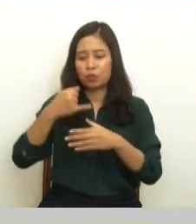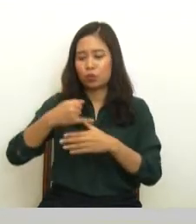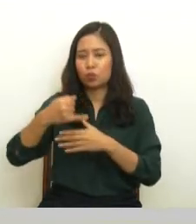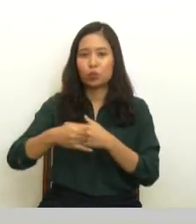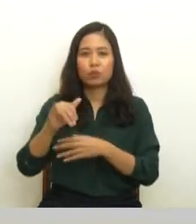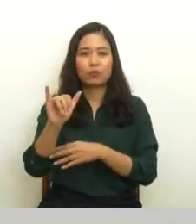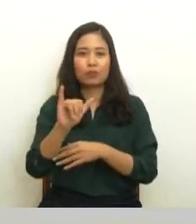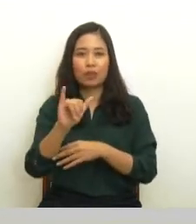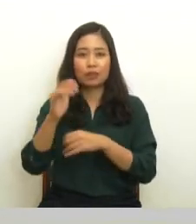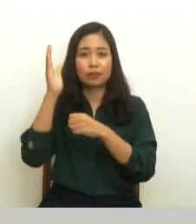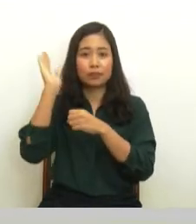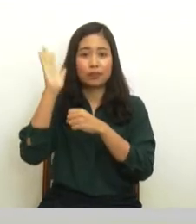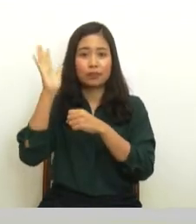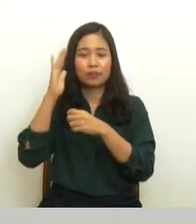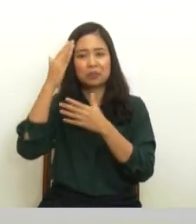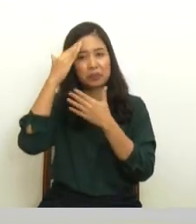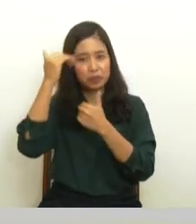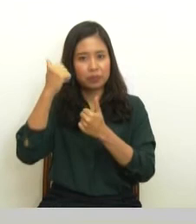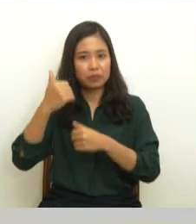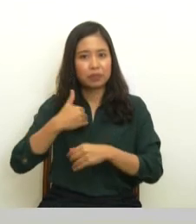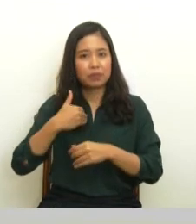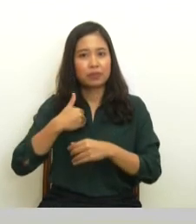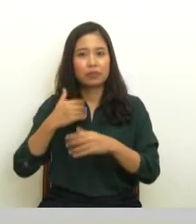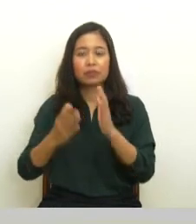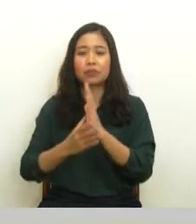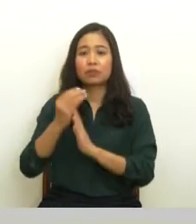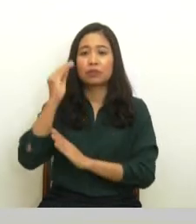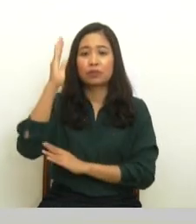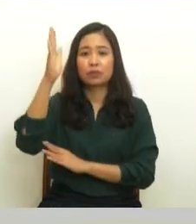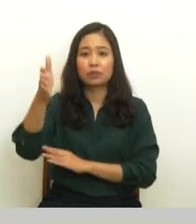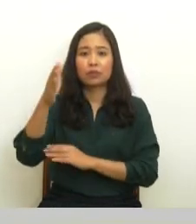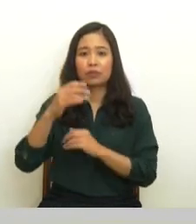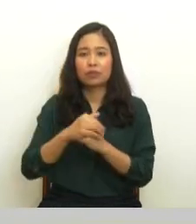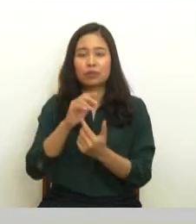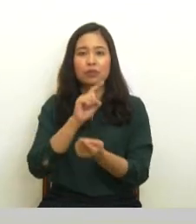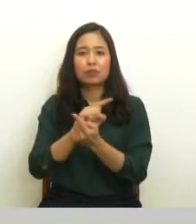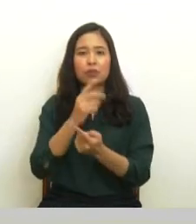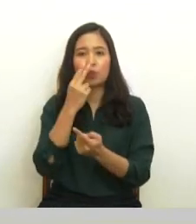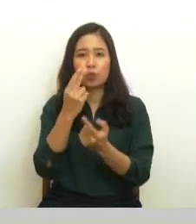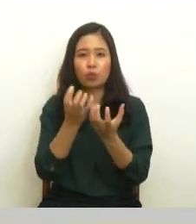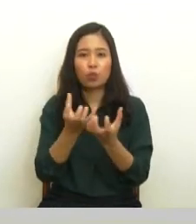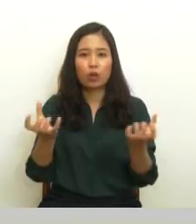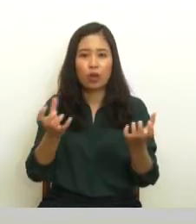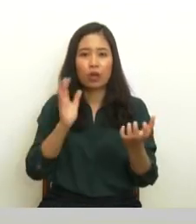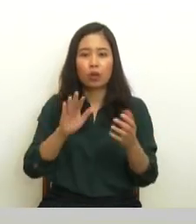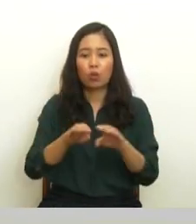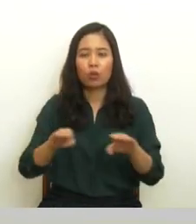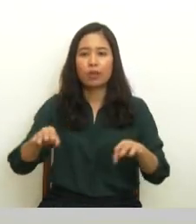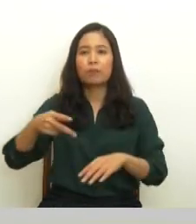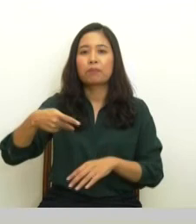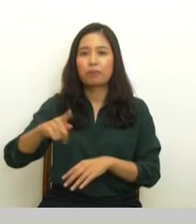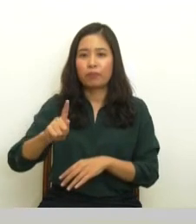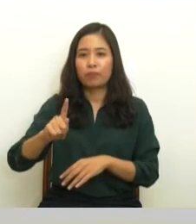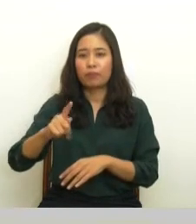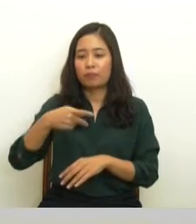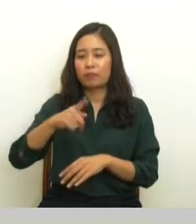งานสัมมณาของเรามีความนาสนใจมากในอาทิตยหน้านะคะ เราก็จะมารบชมเกี่ยวกับพ้นงานของเด็ประถมศึกษาซึ่จะม